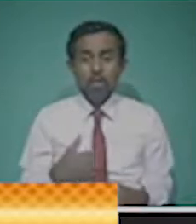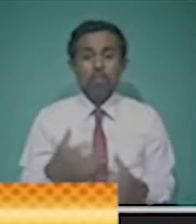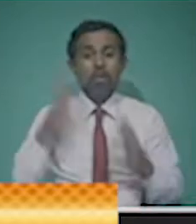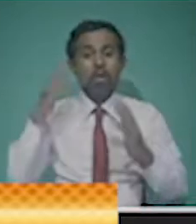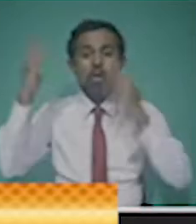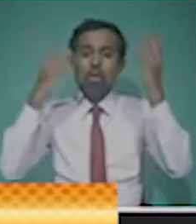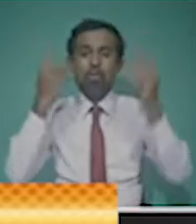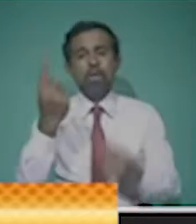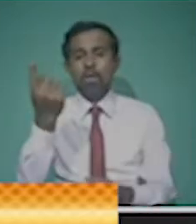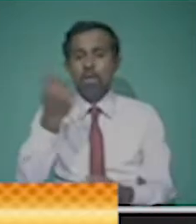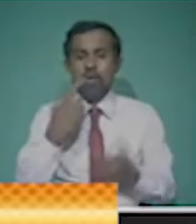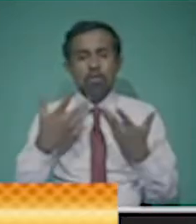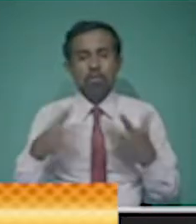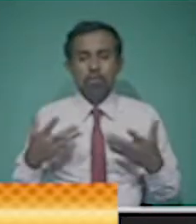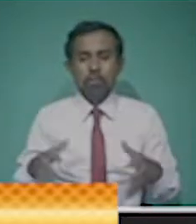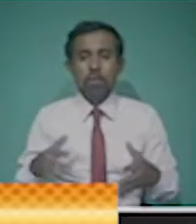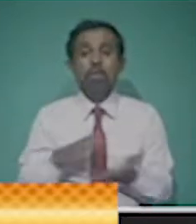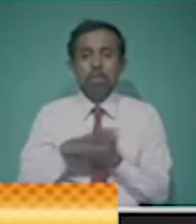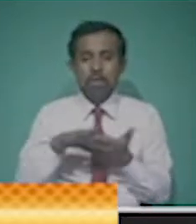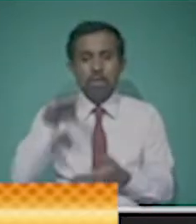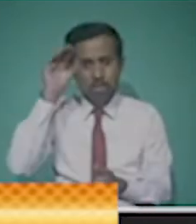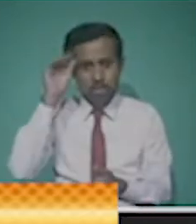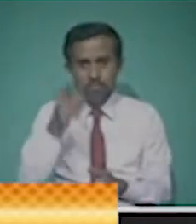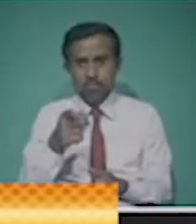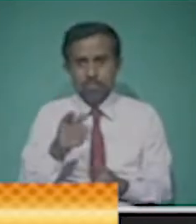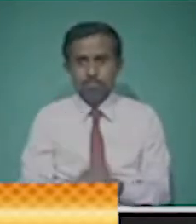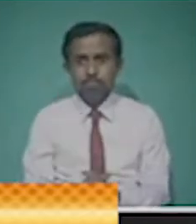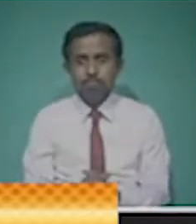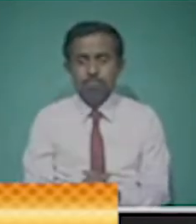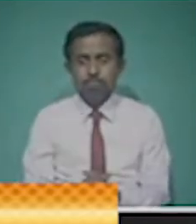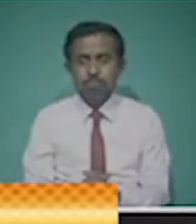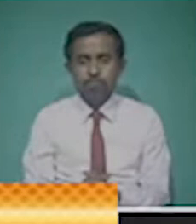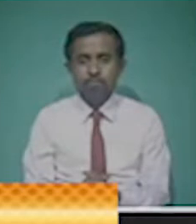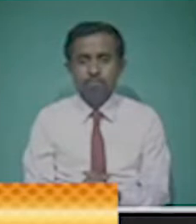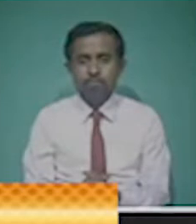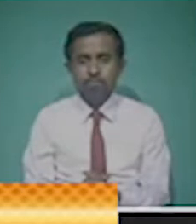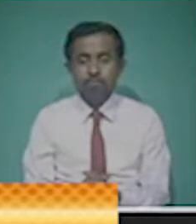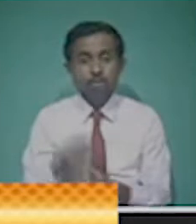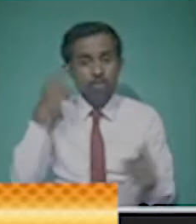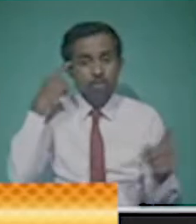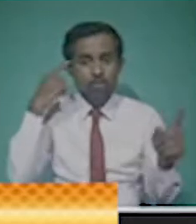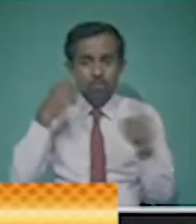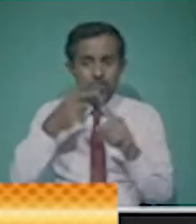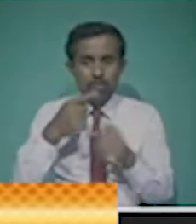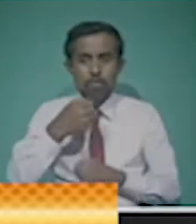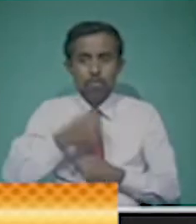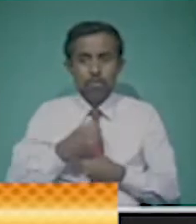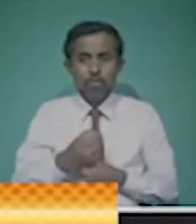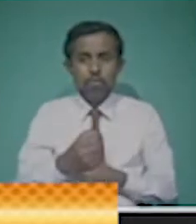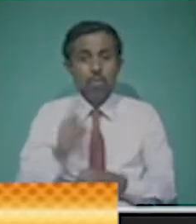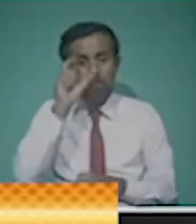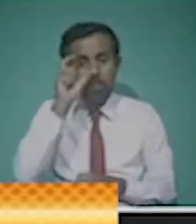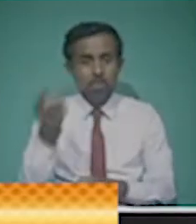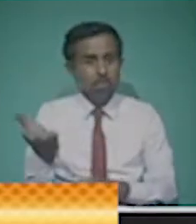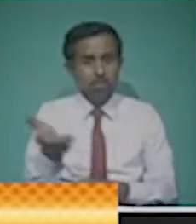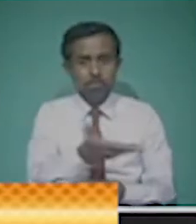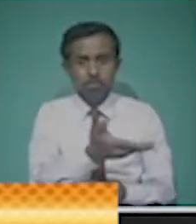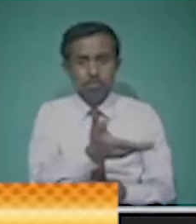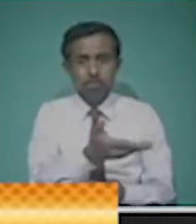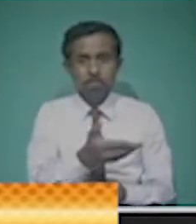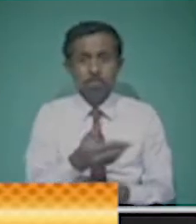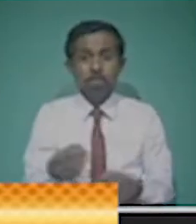கீழே தீனுமா இது தென் கண்டோனே மங்க கேண்ட கமிதி மீ சம்ம மீ சம்ம மீ சம்பந்தவ ஆண்டு அவதான கேண்ட கமிதி முகத வெடி